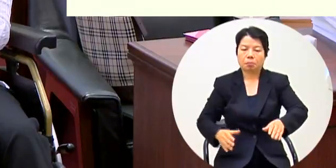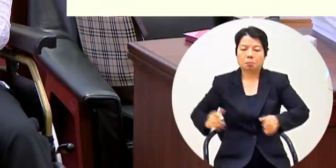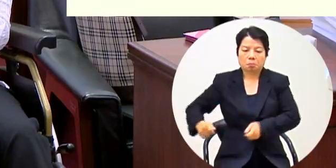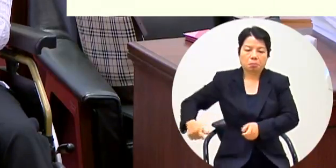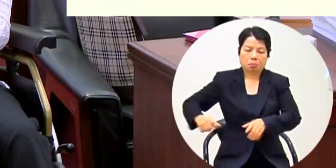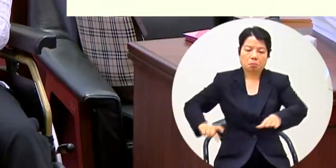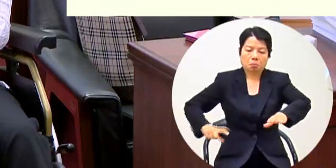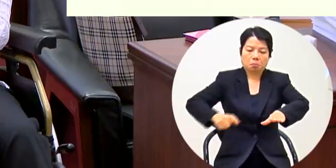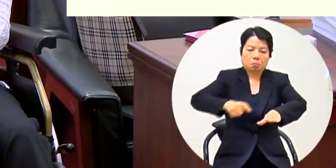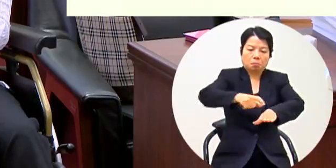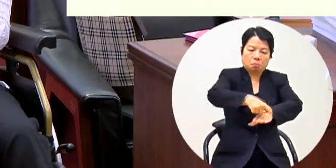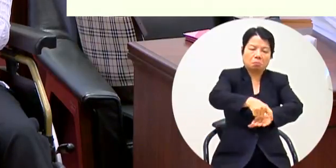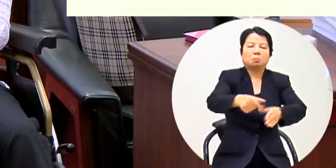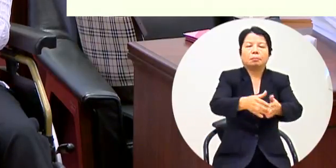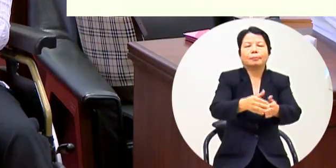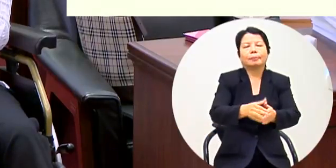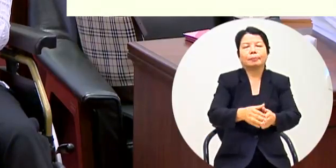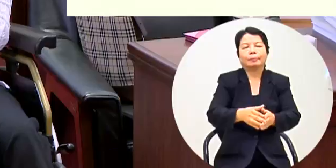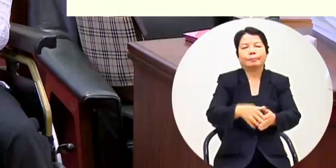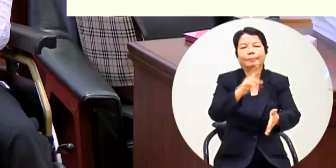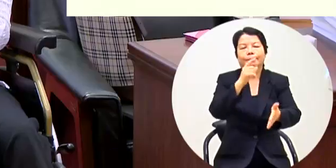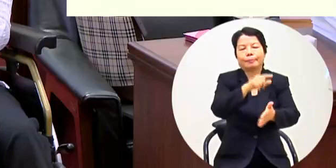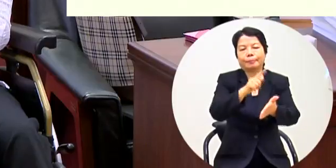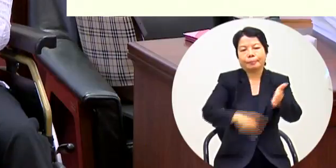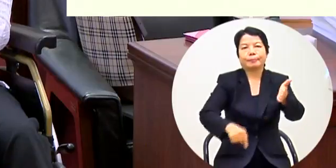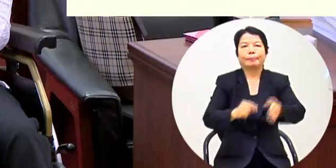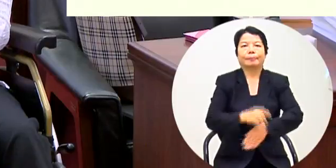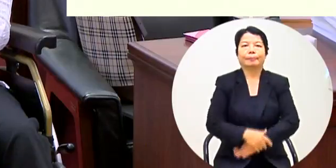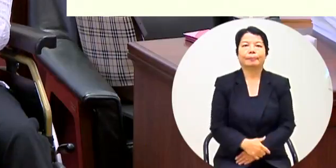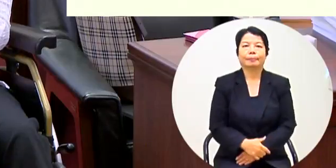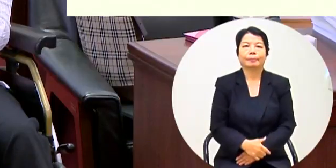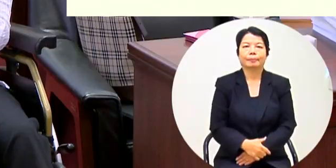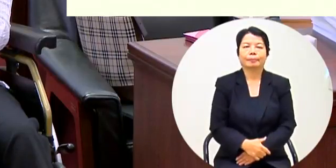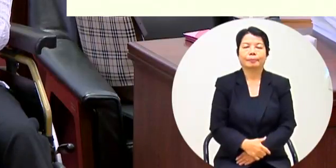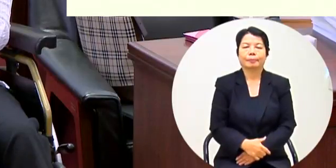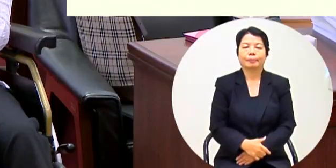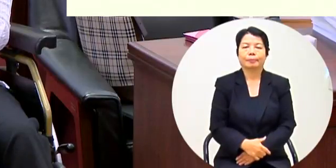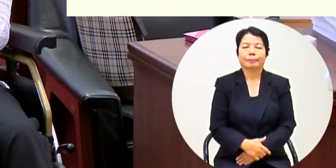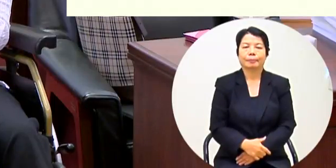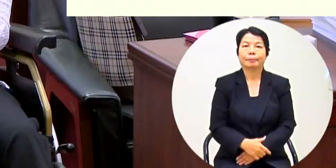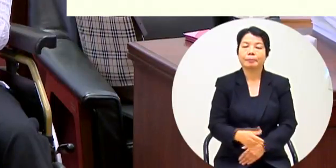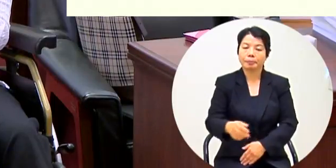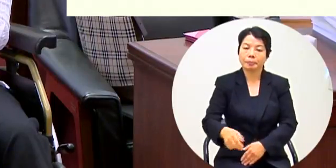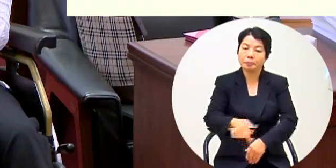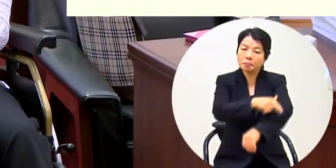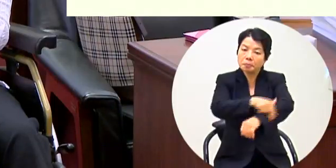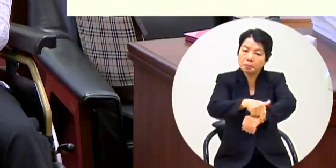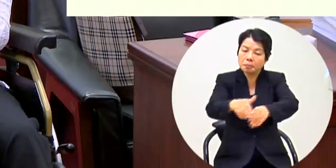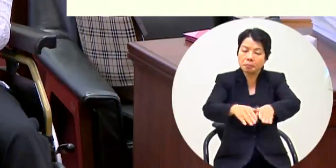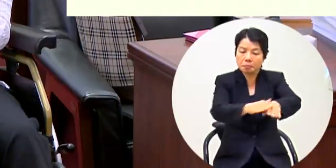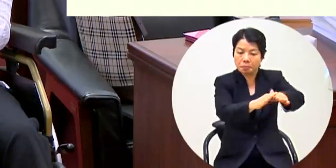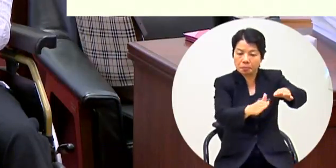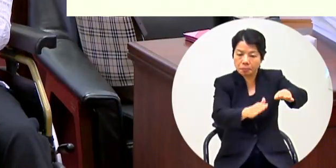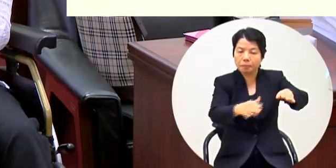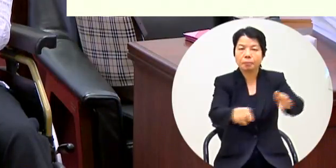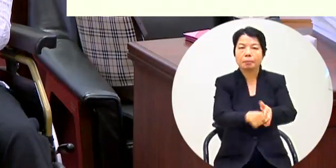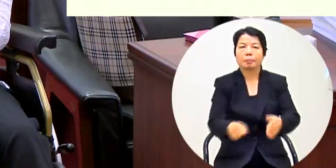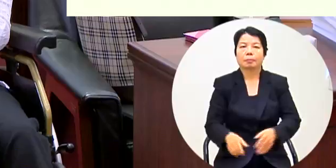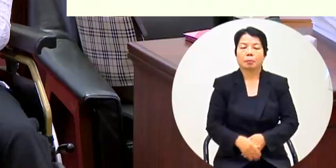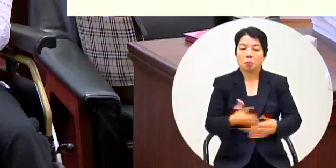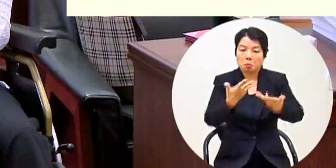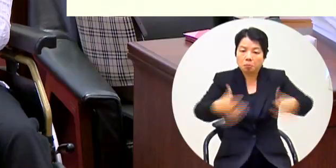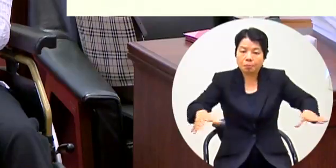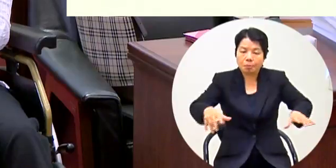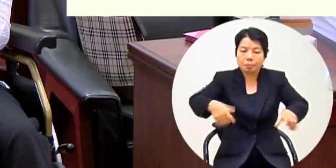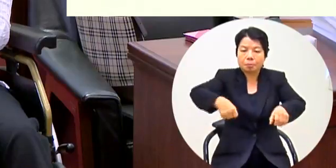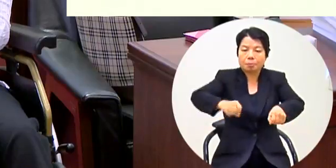们相关规定同时也在设限说，你坐了顺斜坡之后呢，可能更多的机车啊，好，或脚踏车呢，